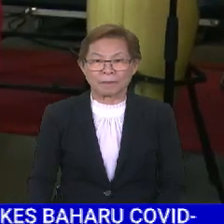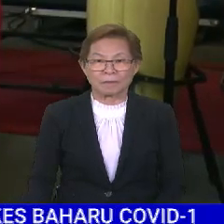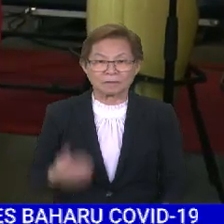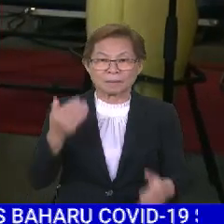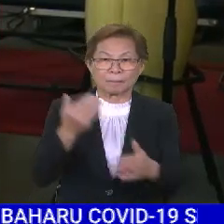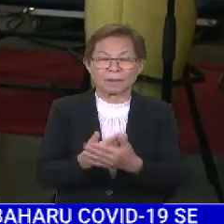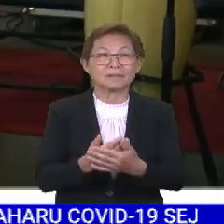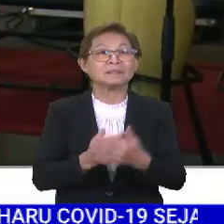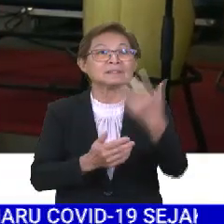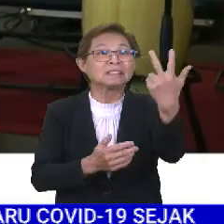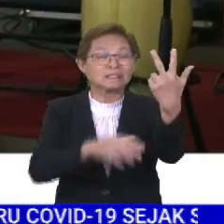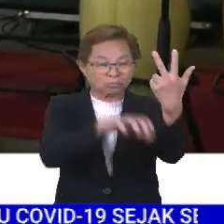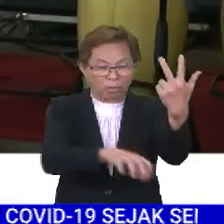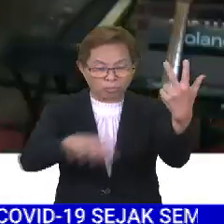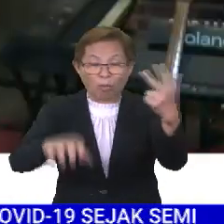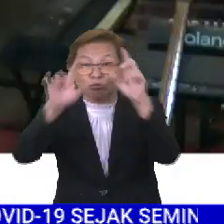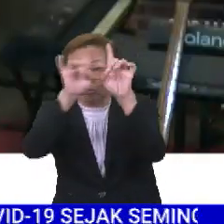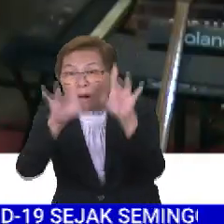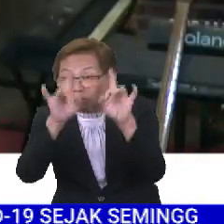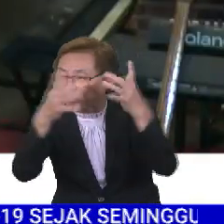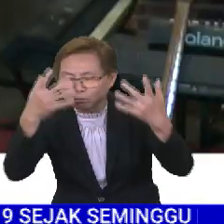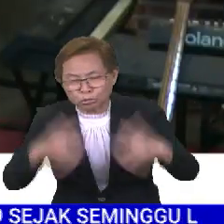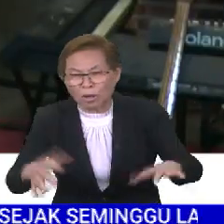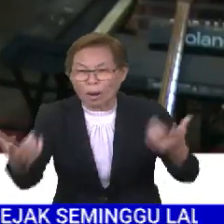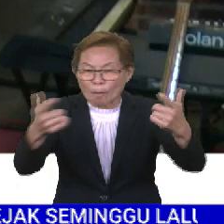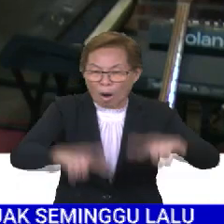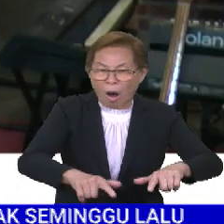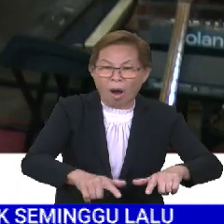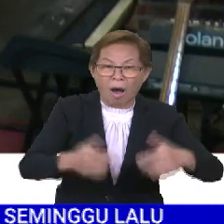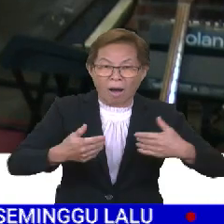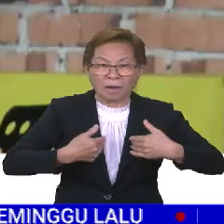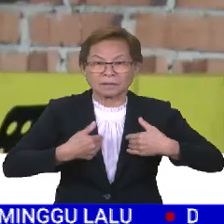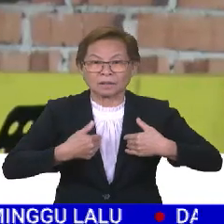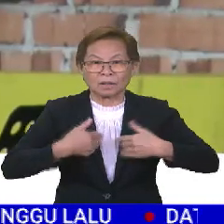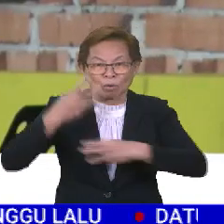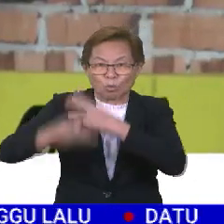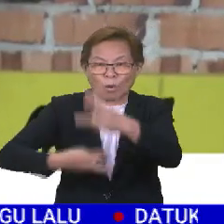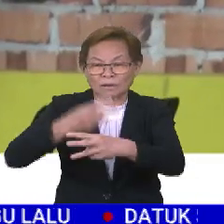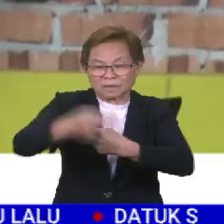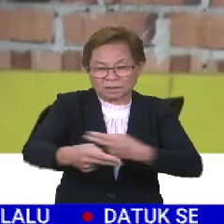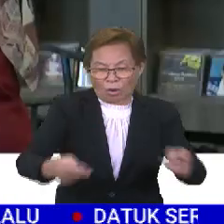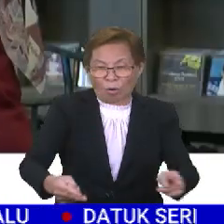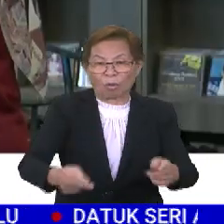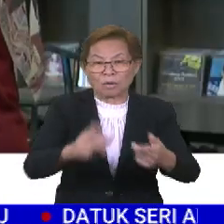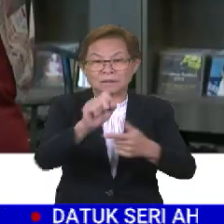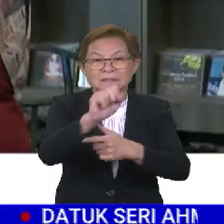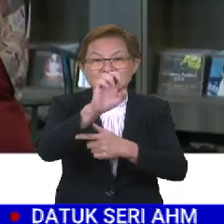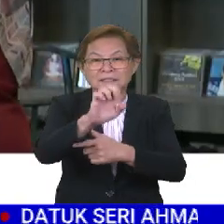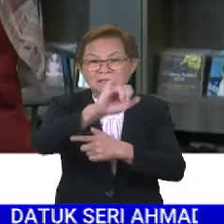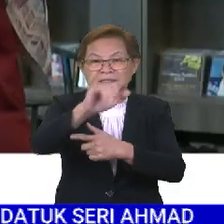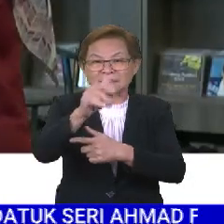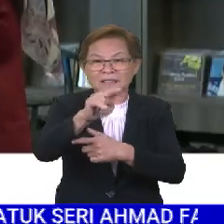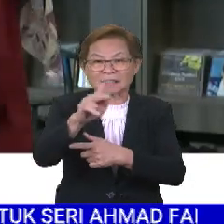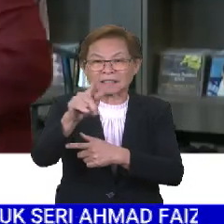Setakat ini, tiga lokasi uji bakat telah berlangsung masing-masing di Warisan Hall Sri Jangkang dekat Kuala